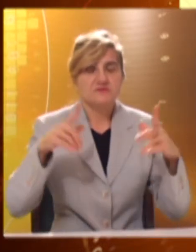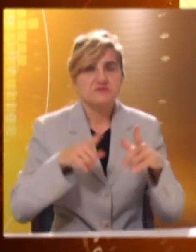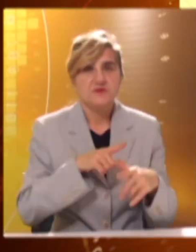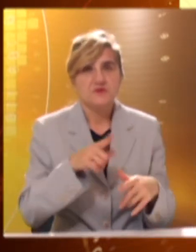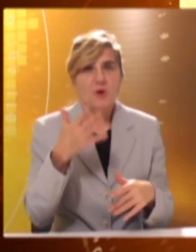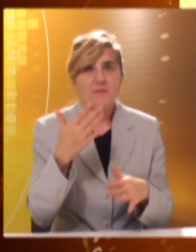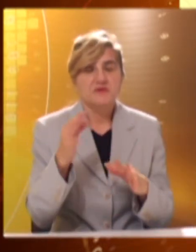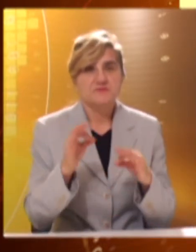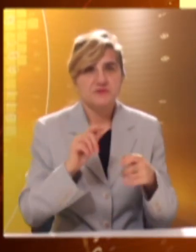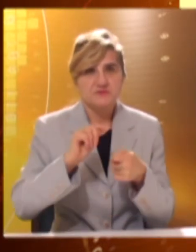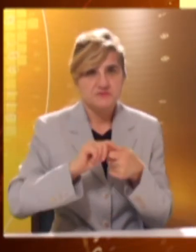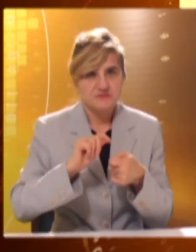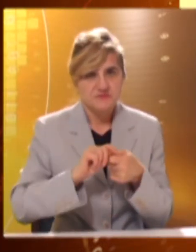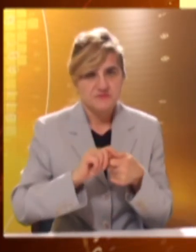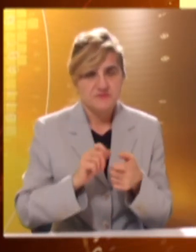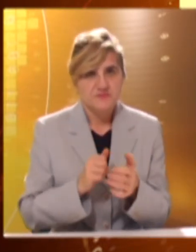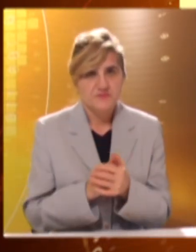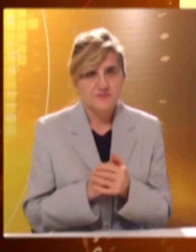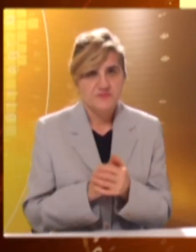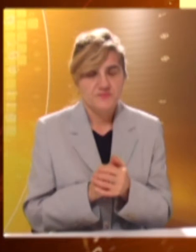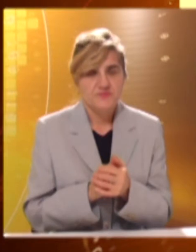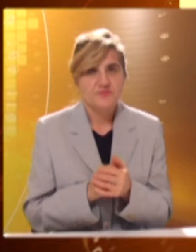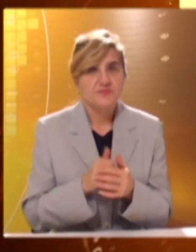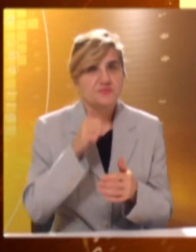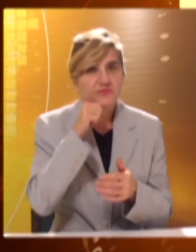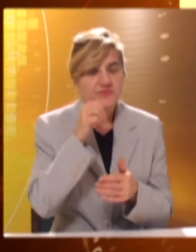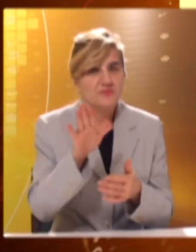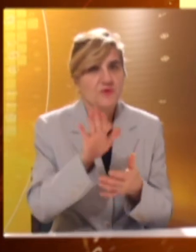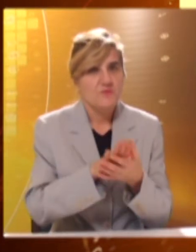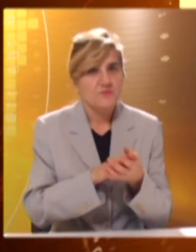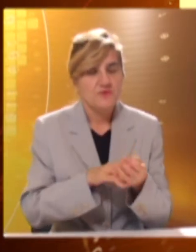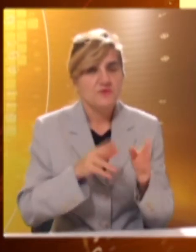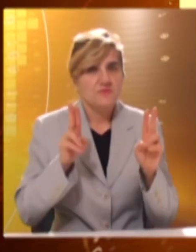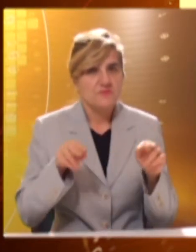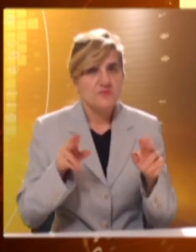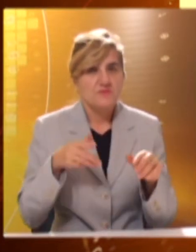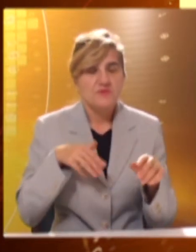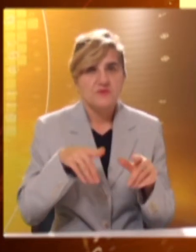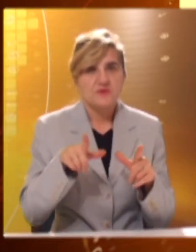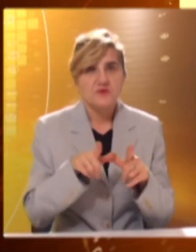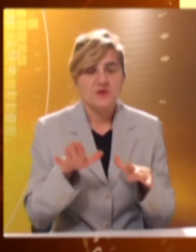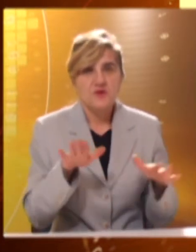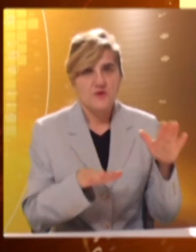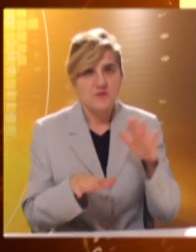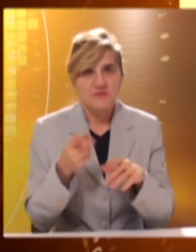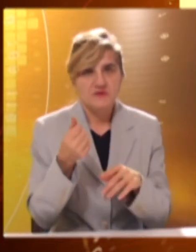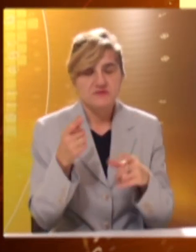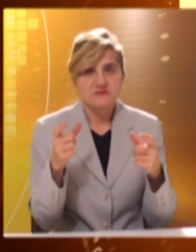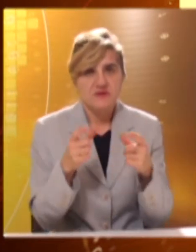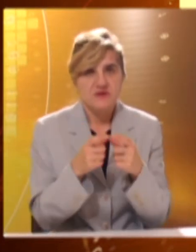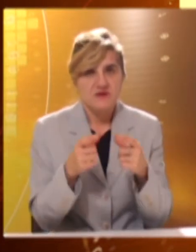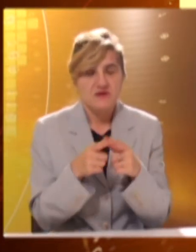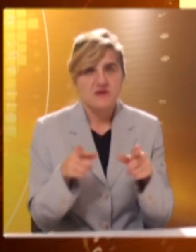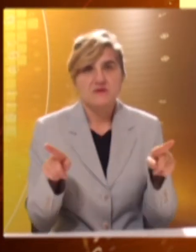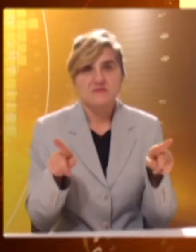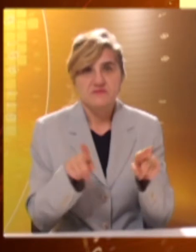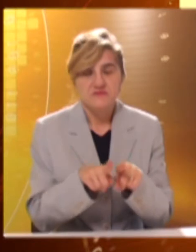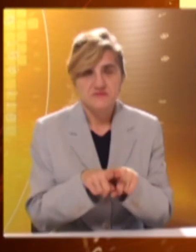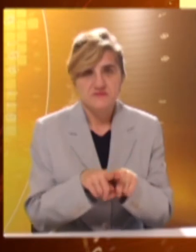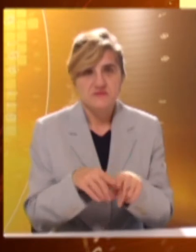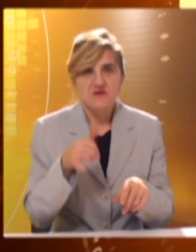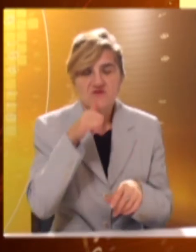i do 50%. Građani Subotice od sutra će moći da koriste bazen u Dudovoj šumi, cena karte se ne menja, a temperatura vode